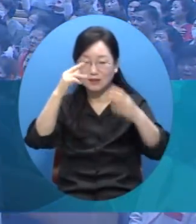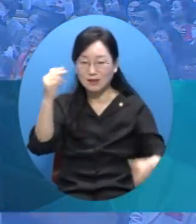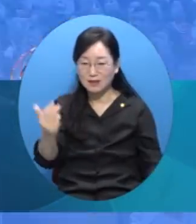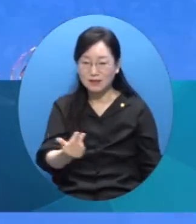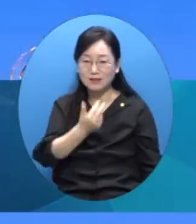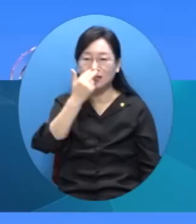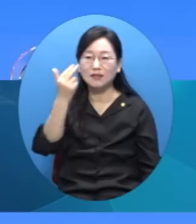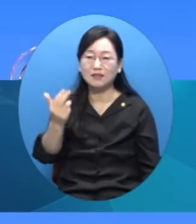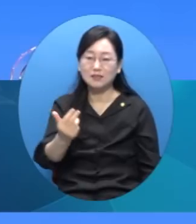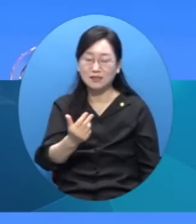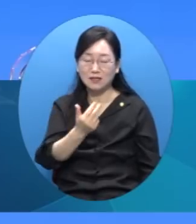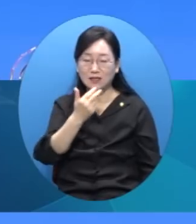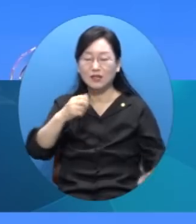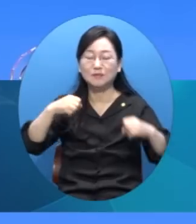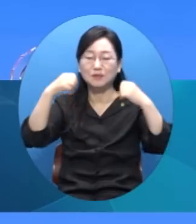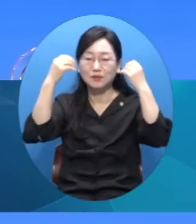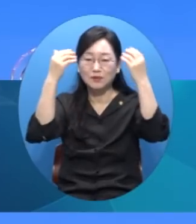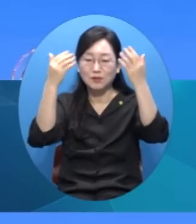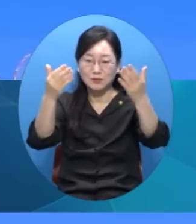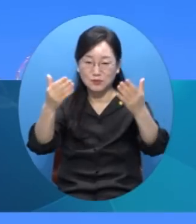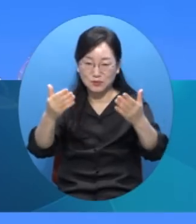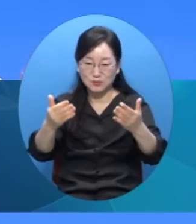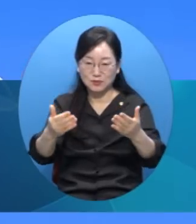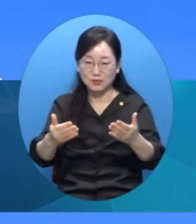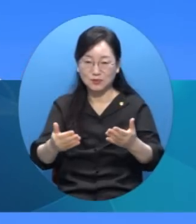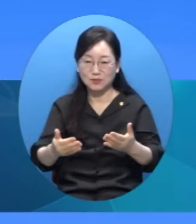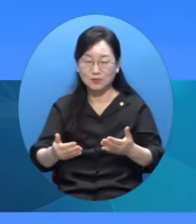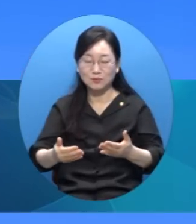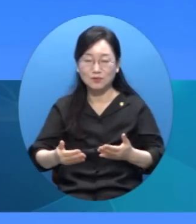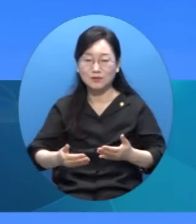언제나 새 생명